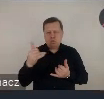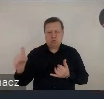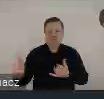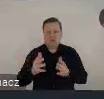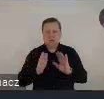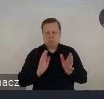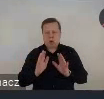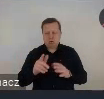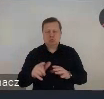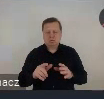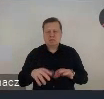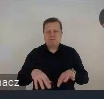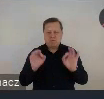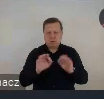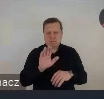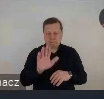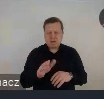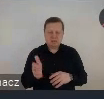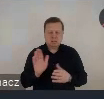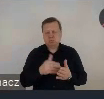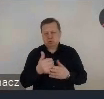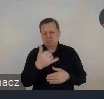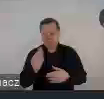piszę tak ogólnie i podaję różne przykłady.